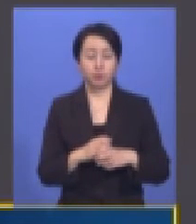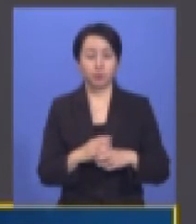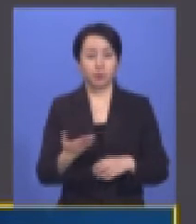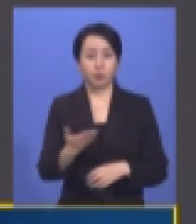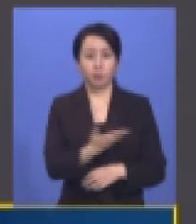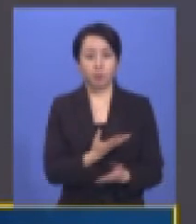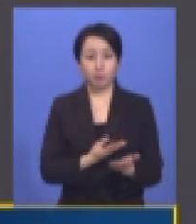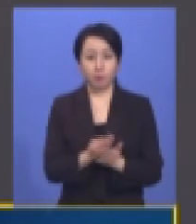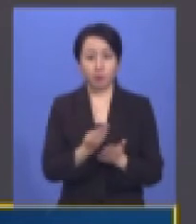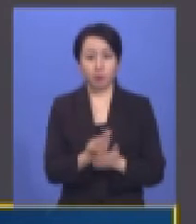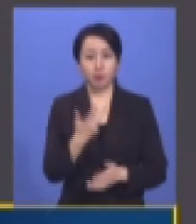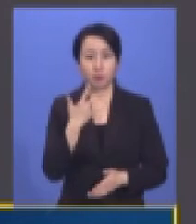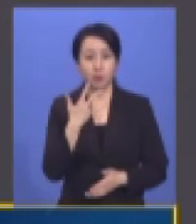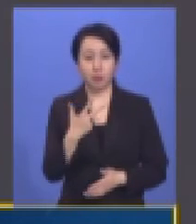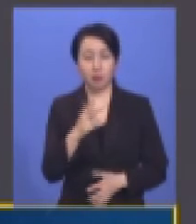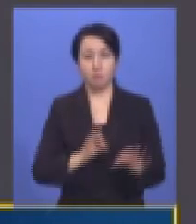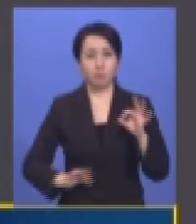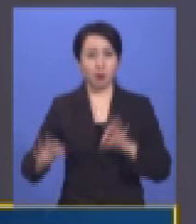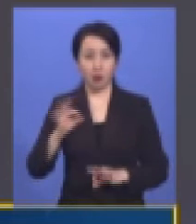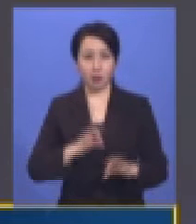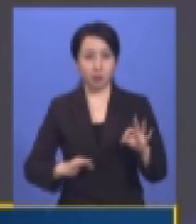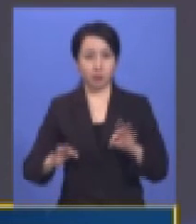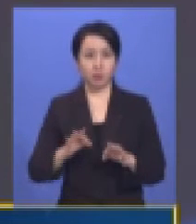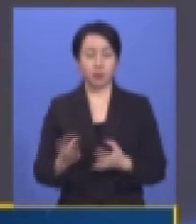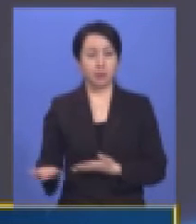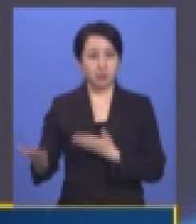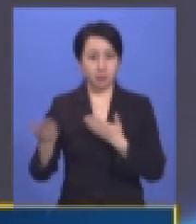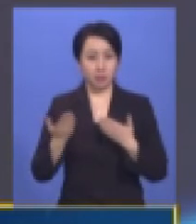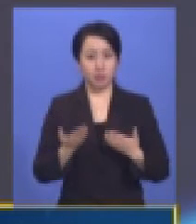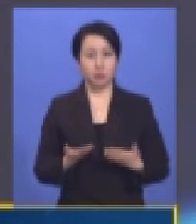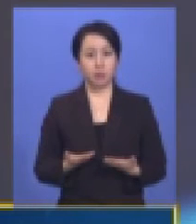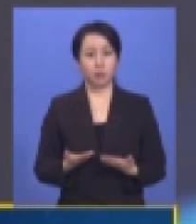мы профинансировали 3 проекта. Завезено